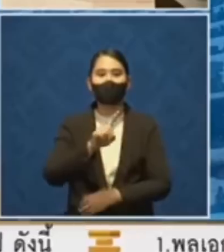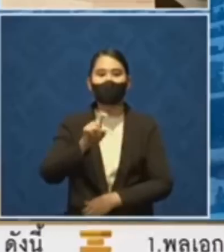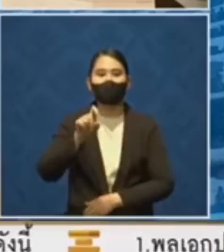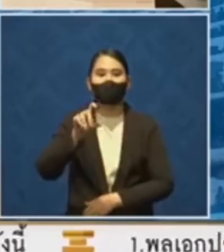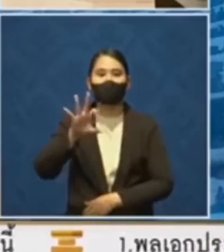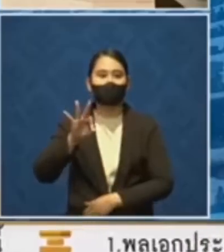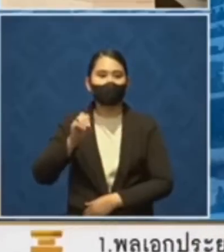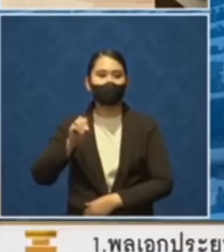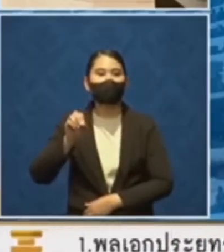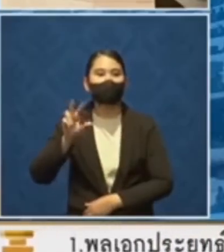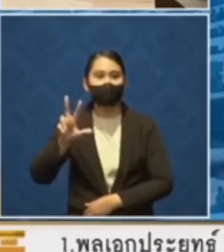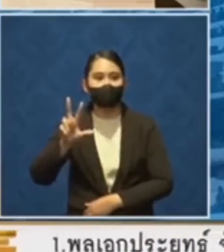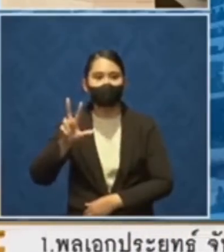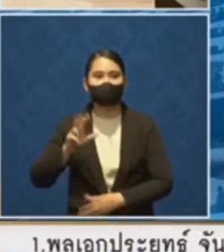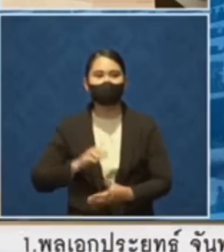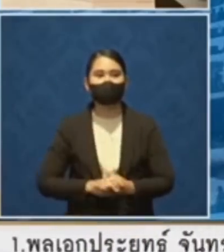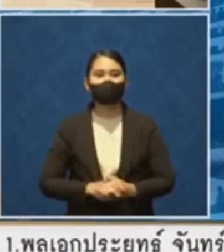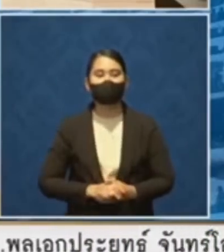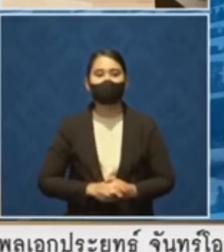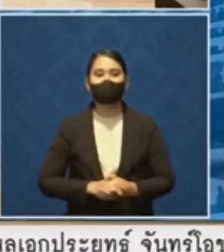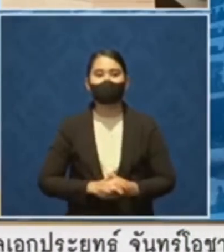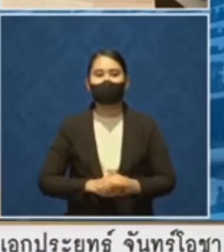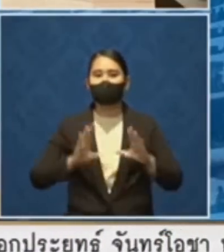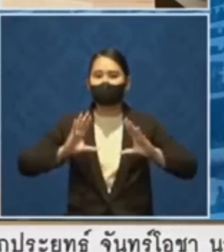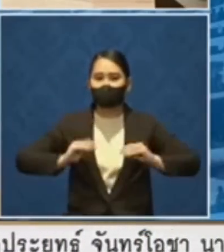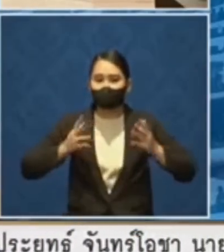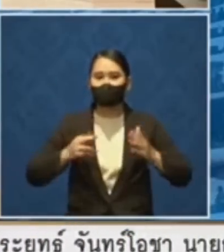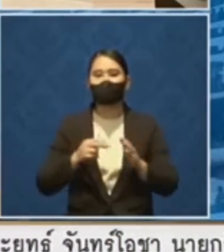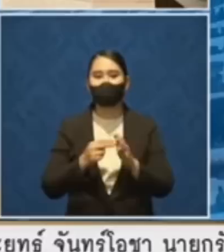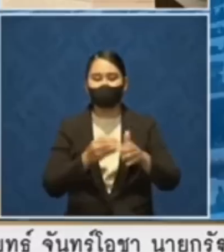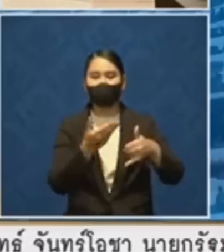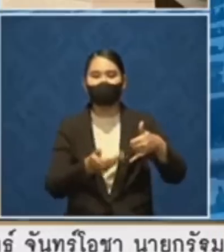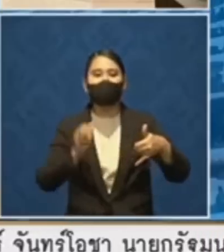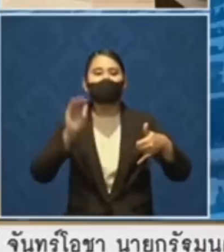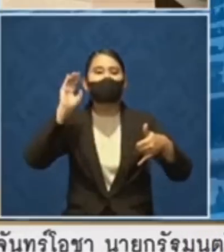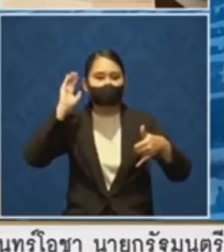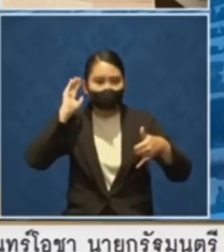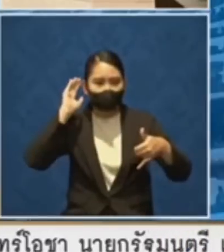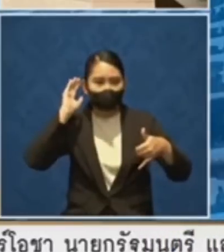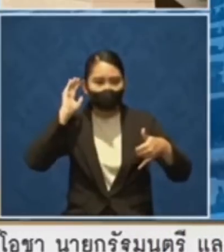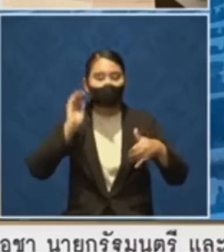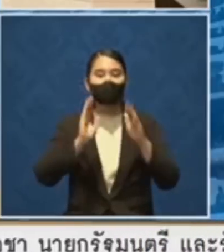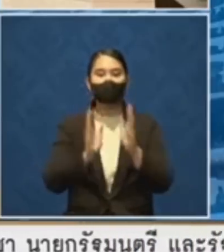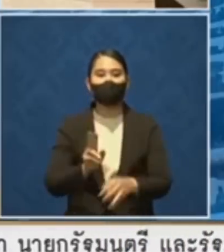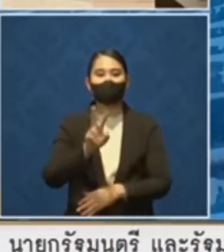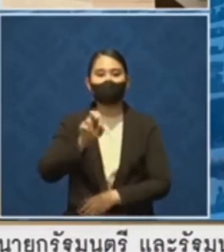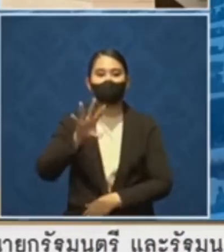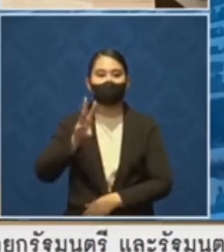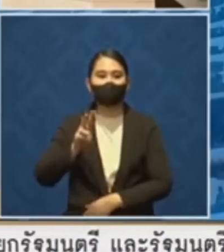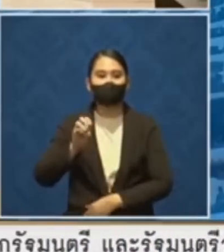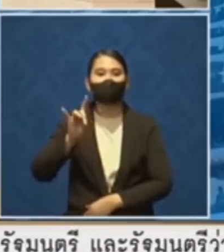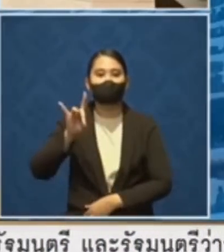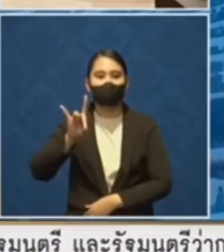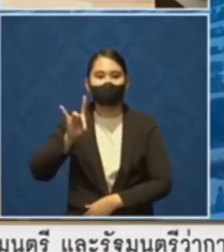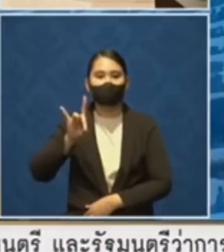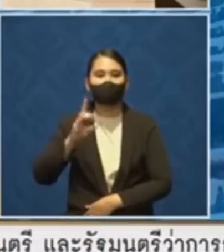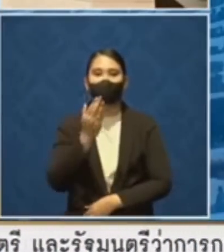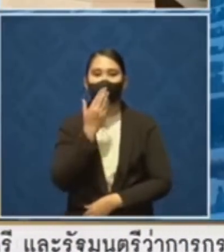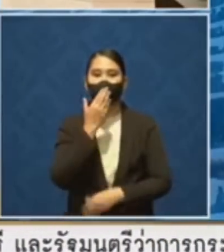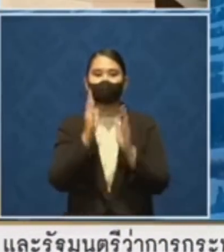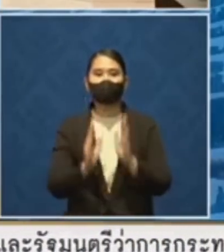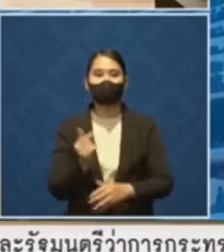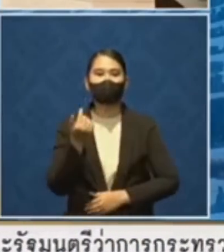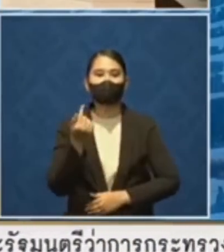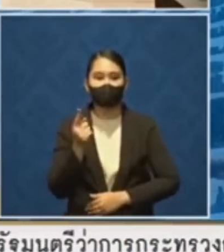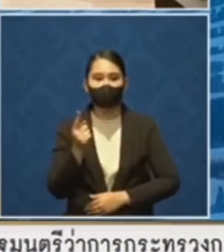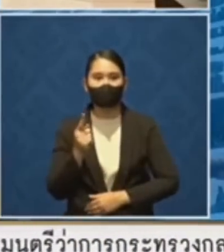ไม่เห็นด้วยคือไว้วางใจ268คนงดออกเสียง11คนไม่ลง